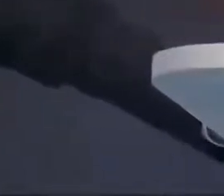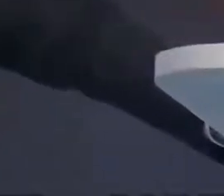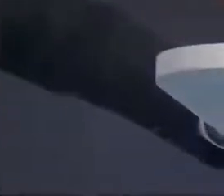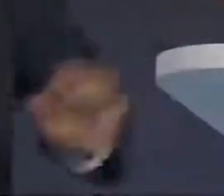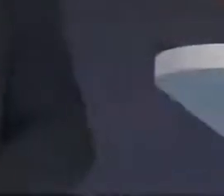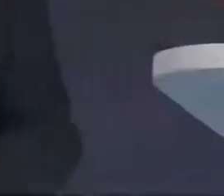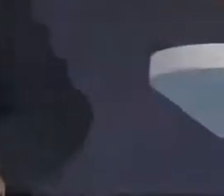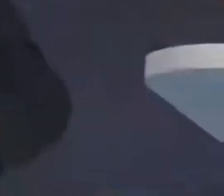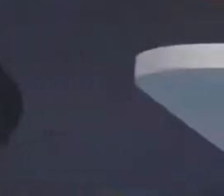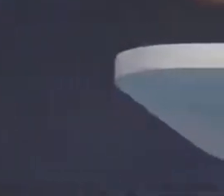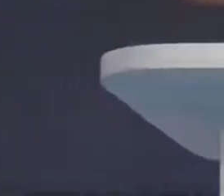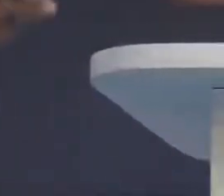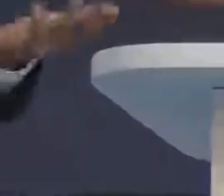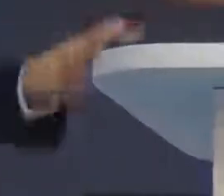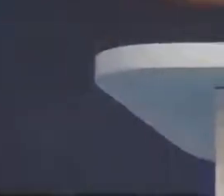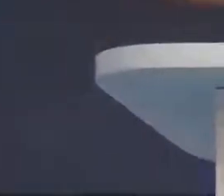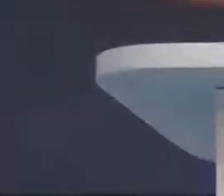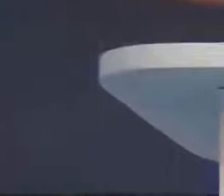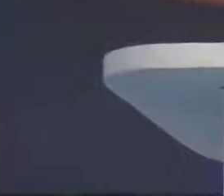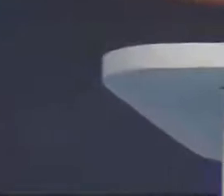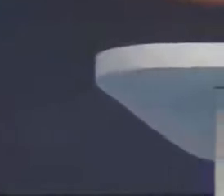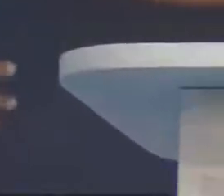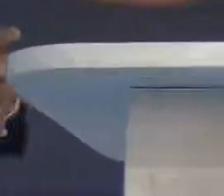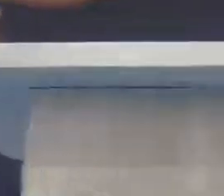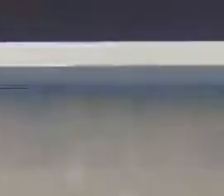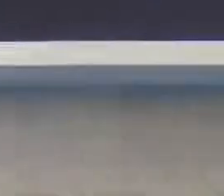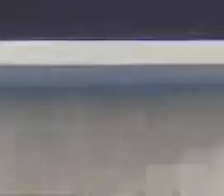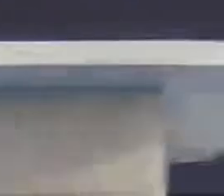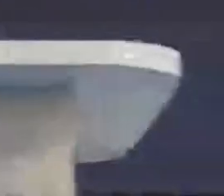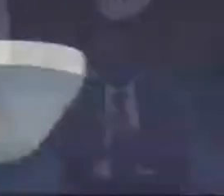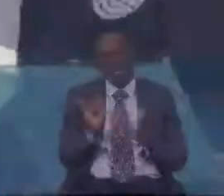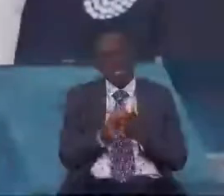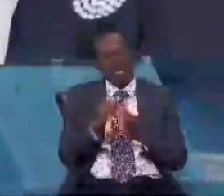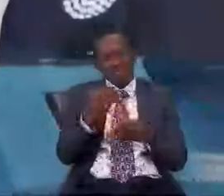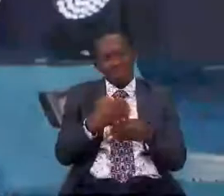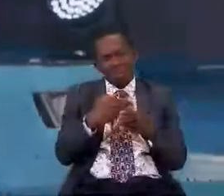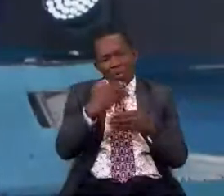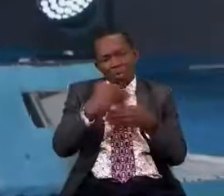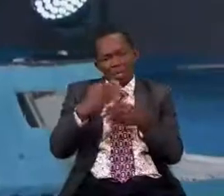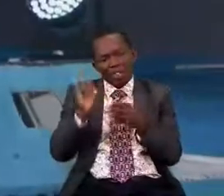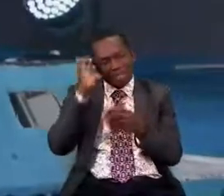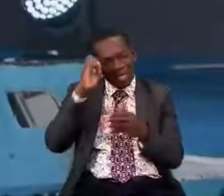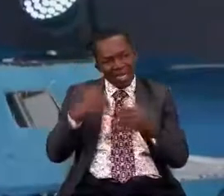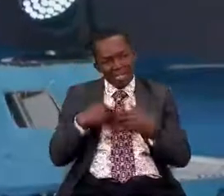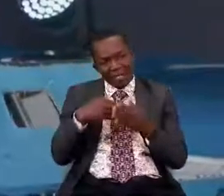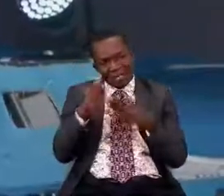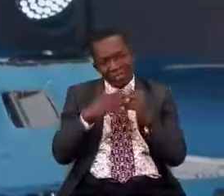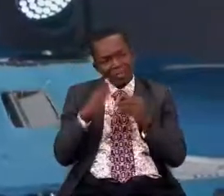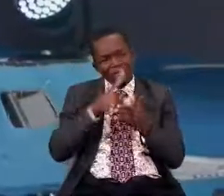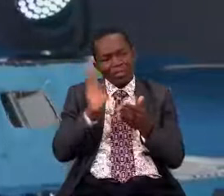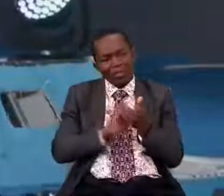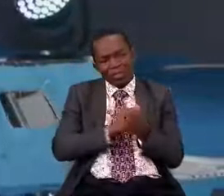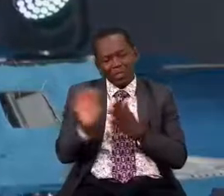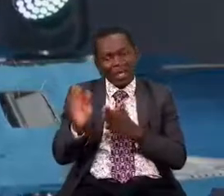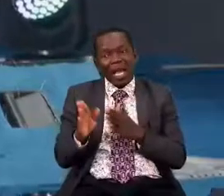s'effondrer. Mais tu dois rechercher la paix avec tous ces gens-là. Et c'est parce que tu progresses. C'est comme ça que tu peux rechercher la paix avec